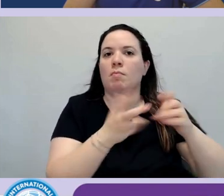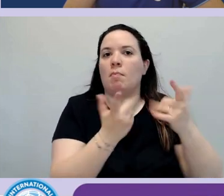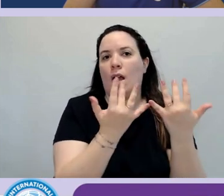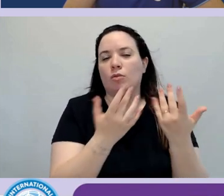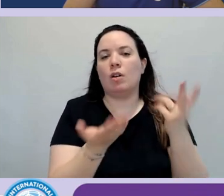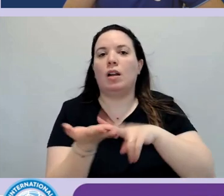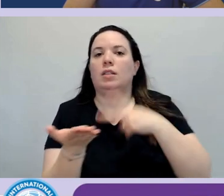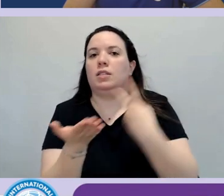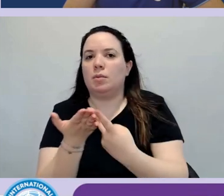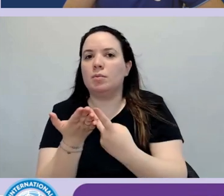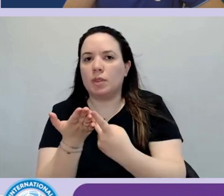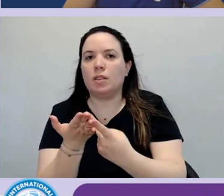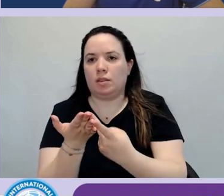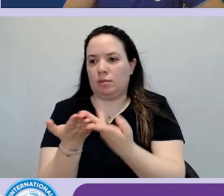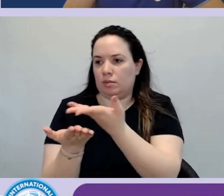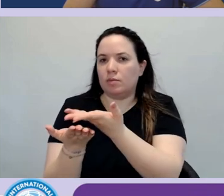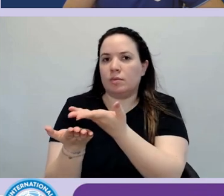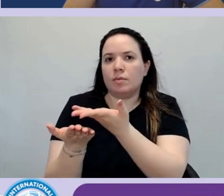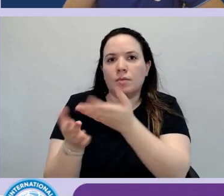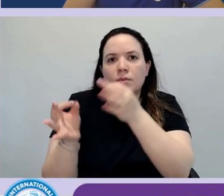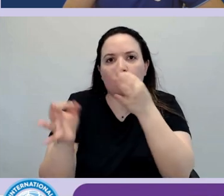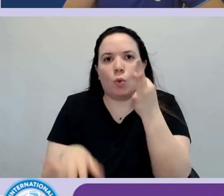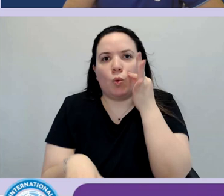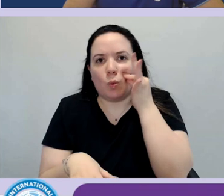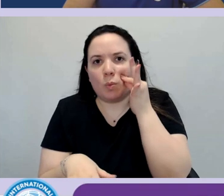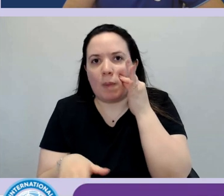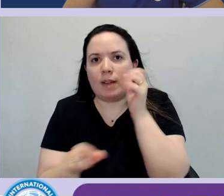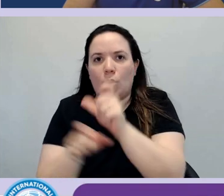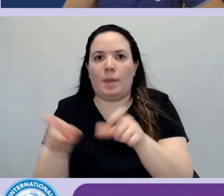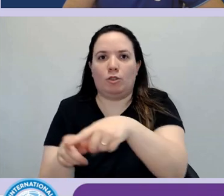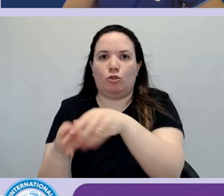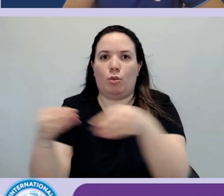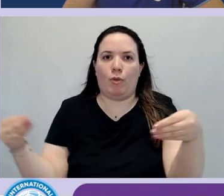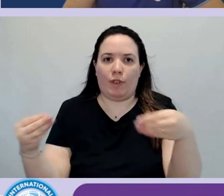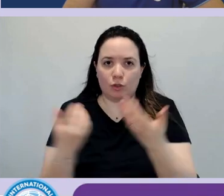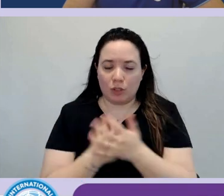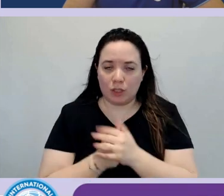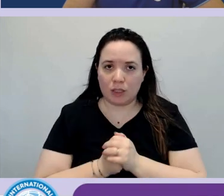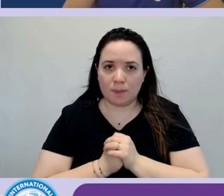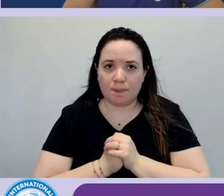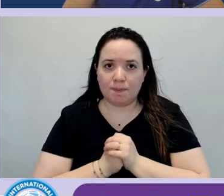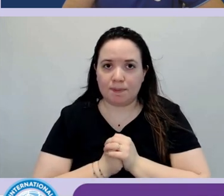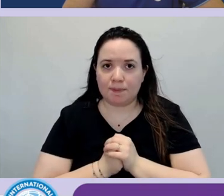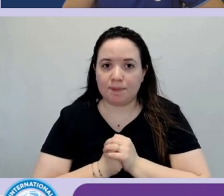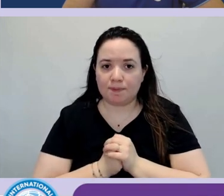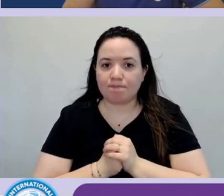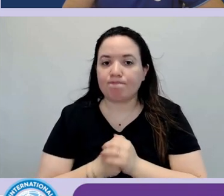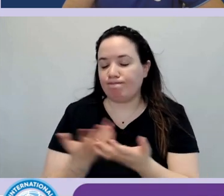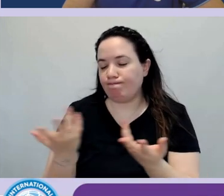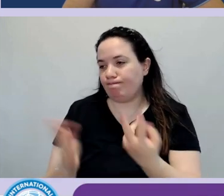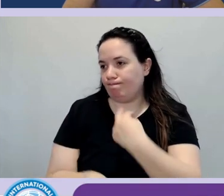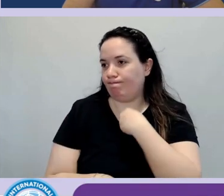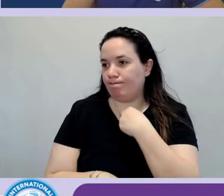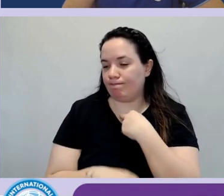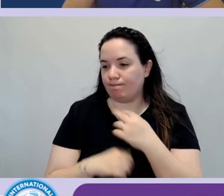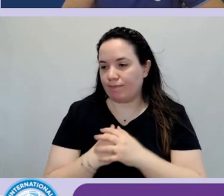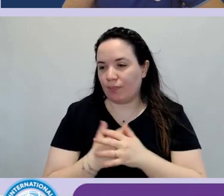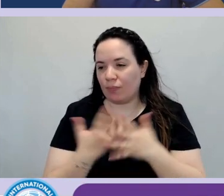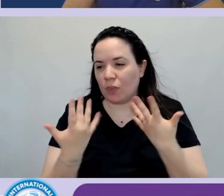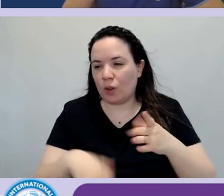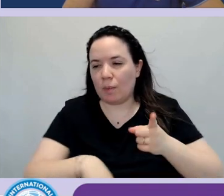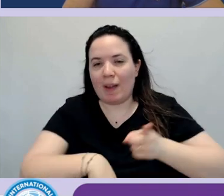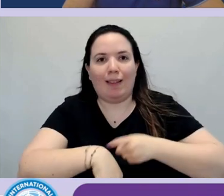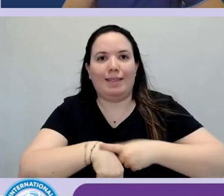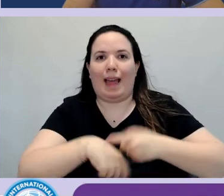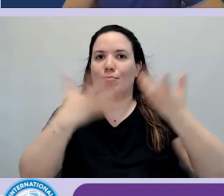manuale interpretariato fatto manualmente da professionisti assolutamente Allora siamo